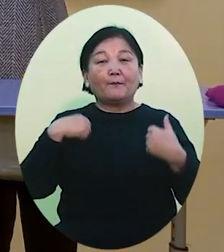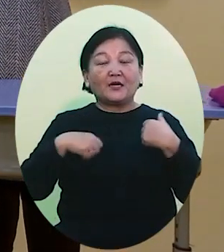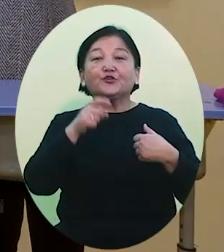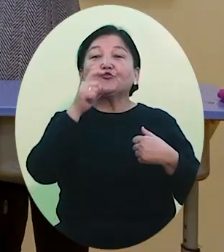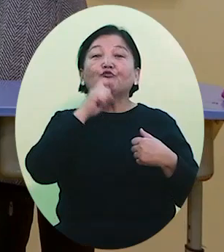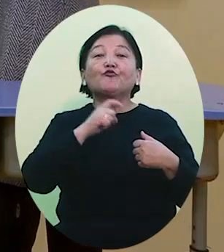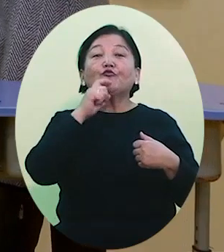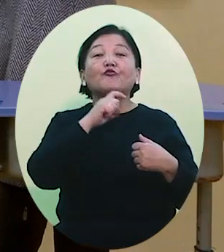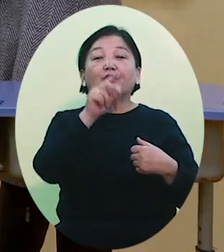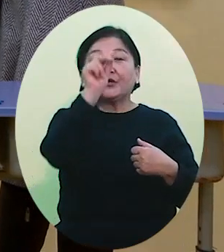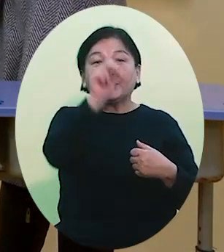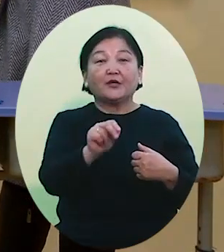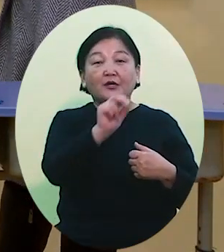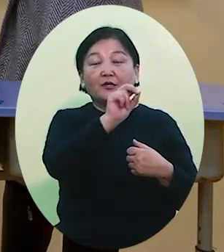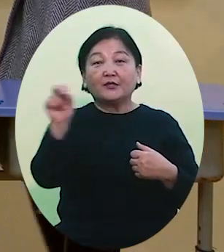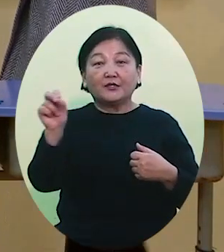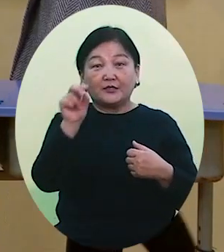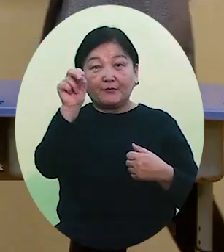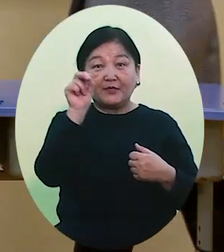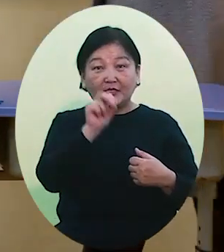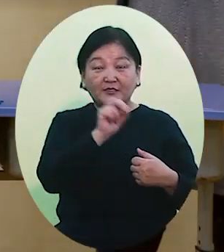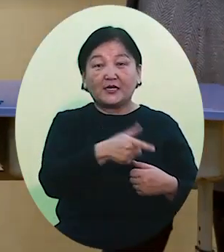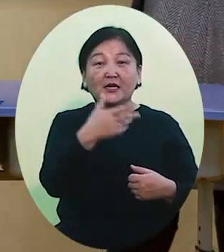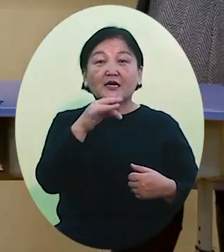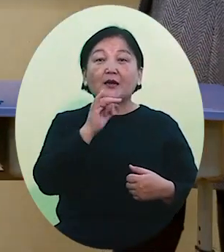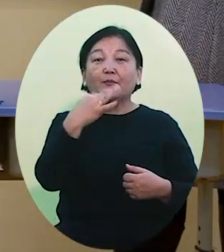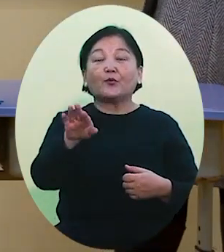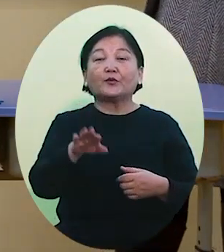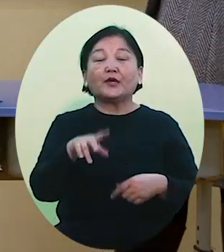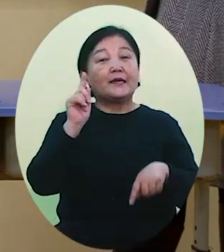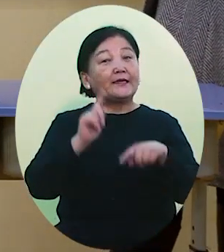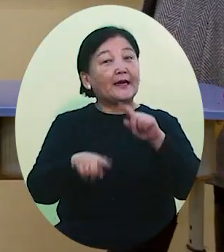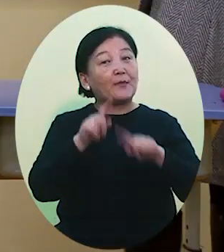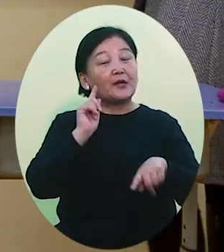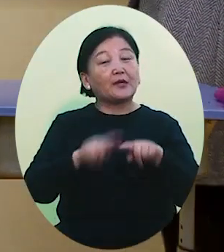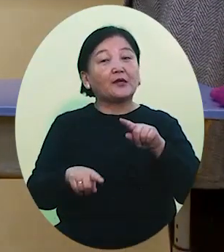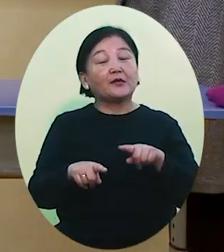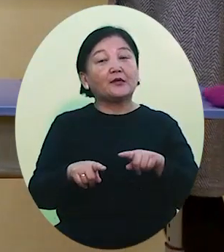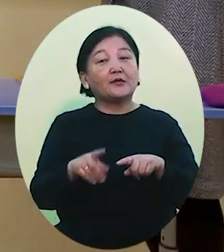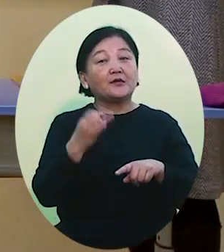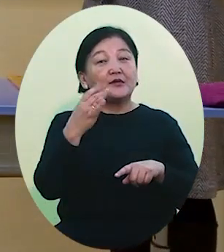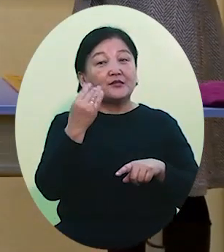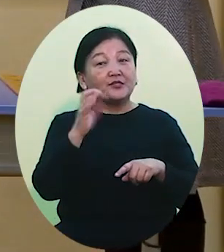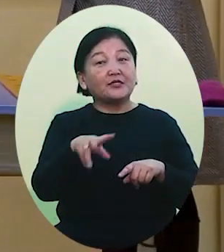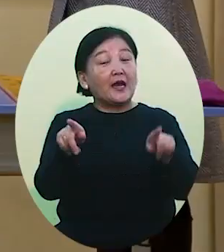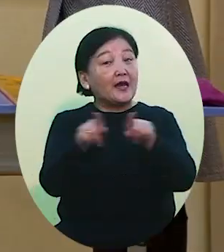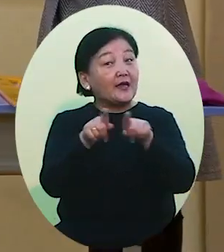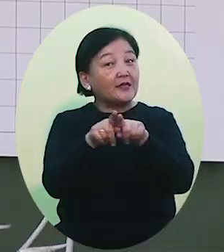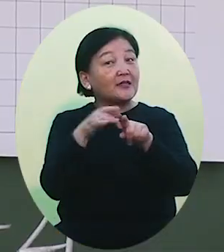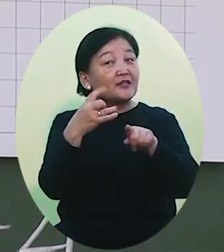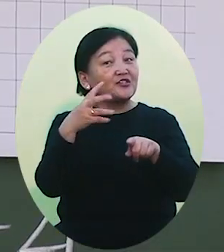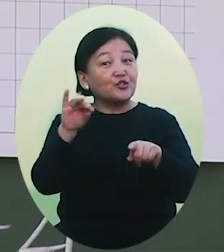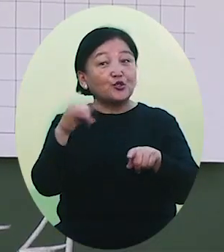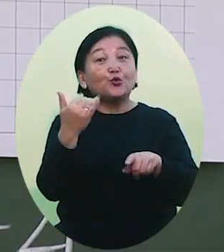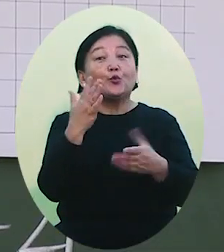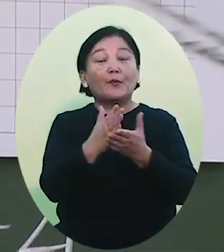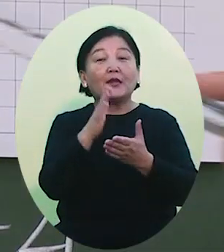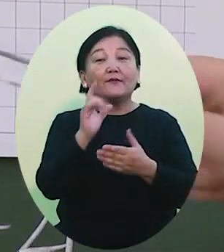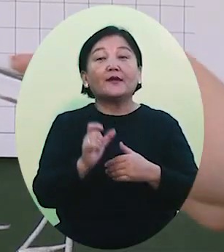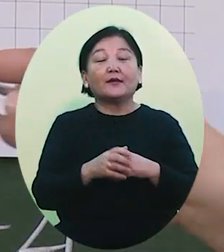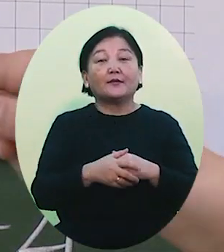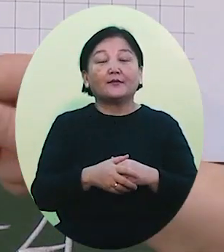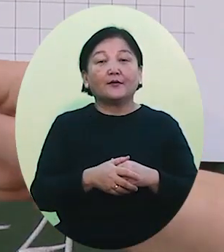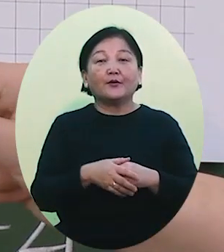тэмдэглэсэн графикууд, хөхөөр тэмдэглэсэн графикууд ямар ижил шинжтэй байна вэ? Энэ 3